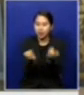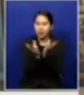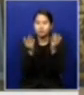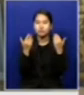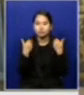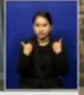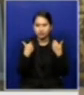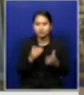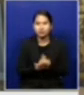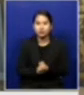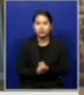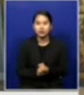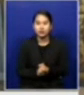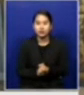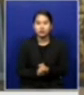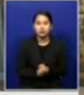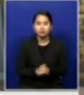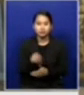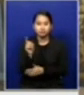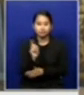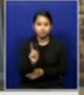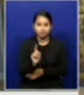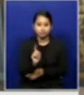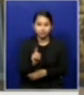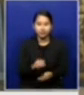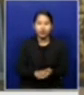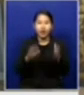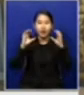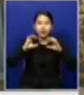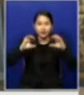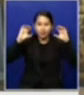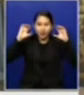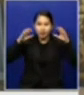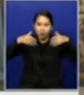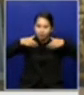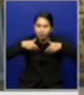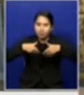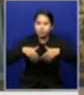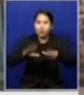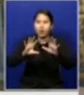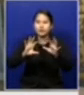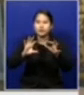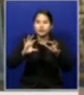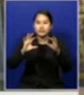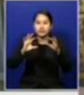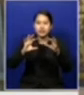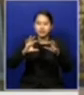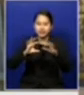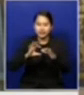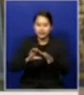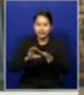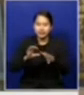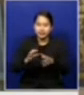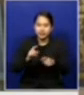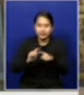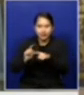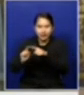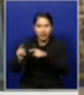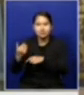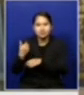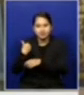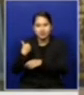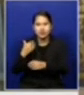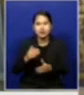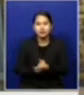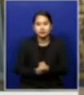โดยเฉพาะอย่างยิ่งรัฐบาลปล่อยให้มีกิจกรรมเสี่ยงต่อการเกิดการติดเชื้